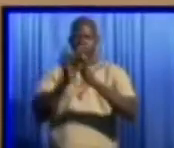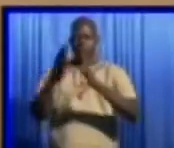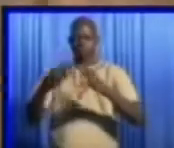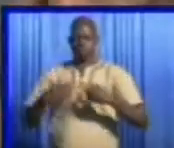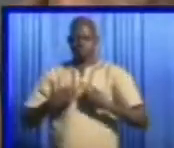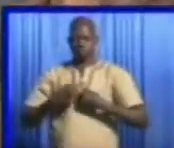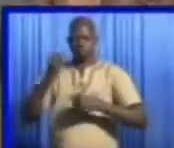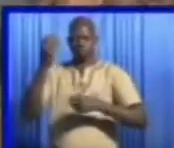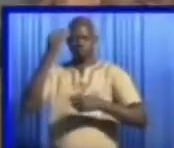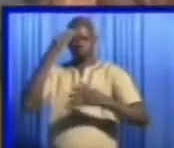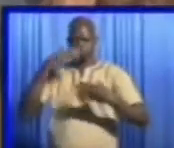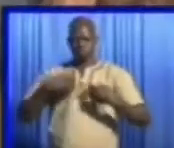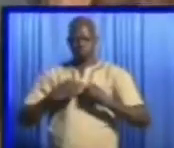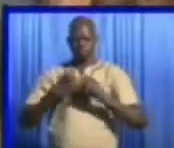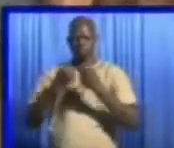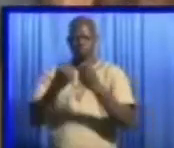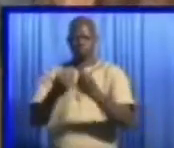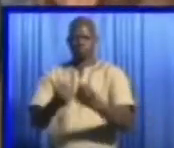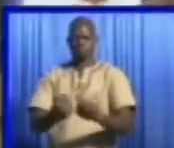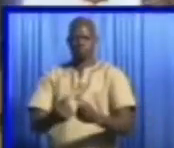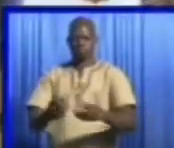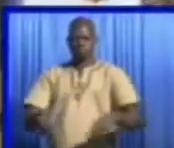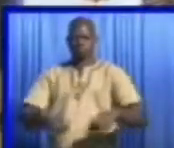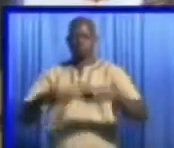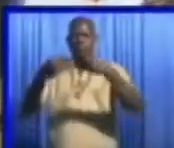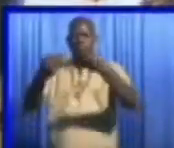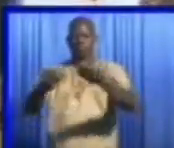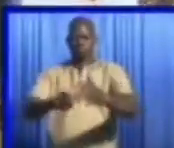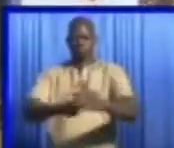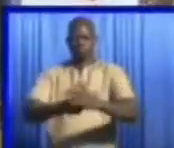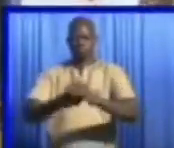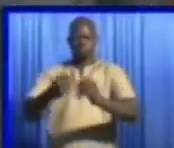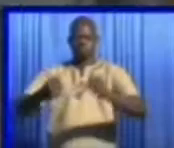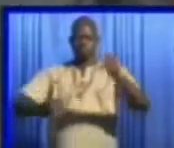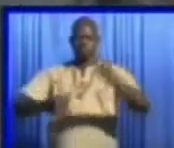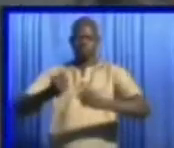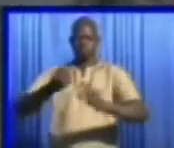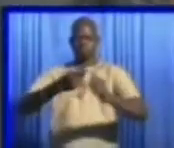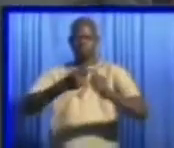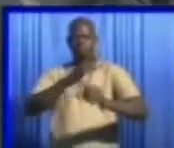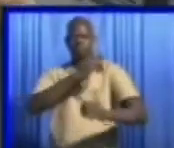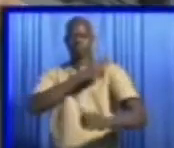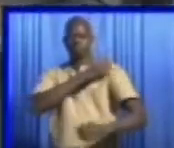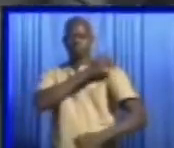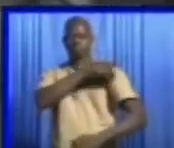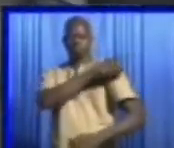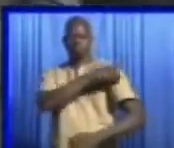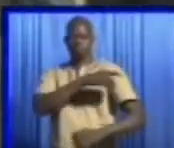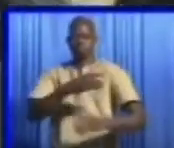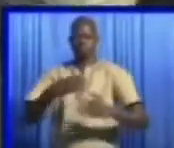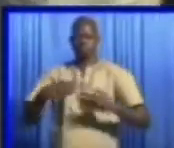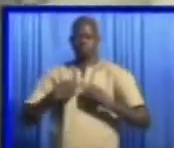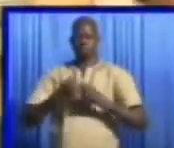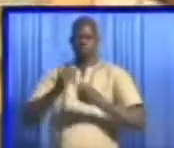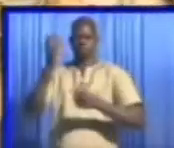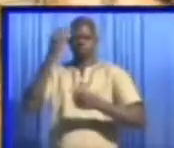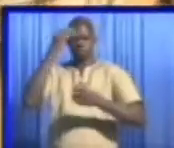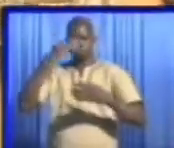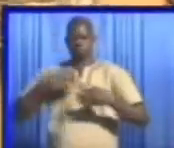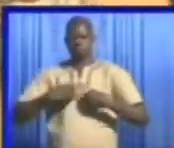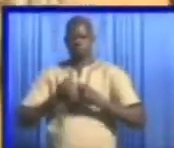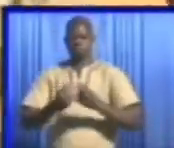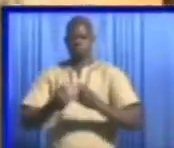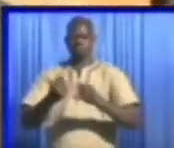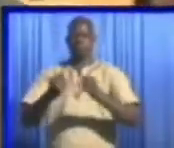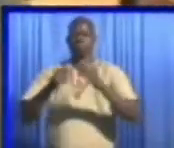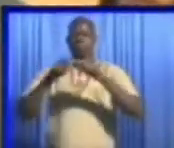du ministère de la Santé. En remettant les clés des véhicules au premier responsable des districts sanitaires, le ministre de la Santé a